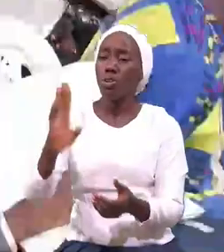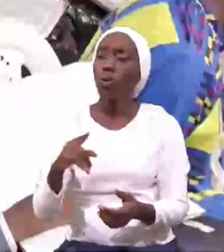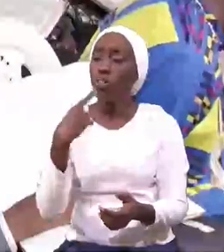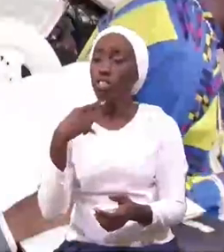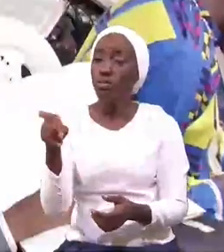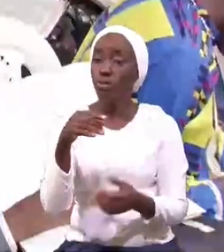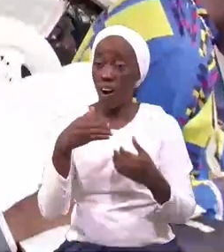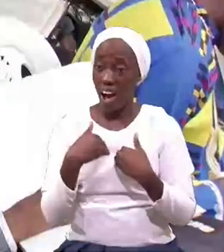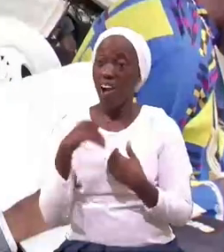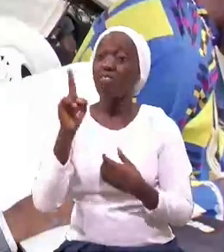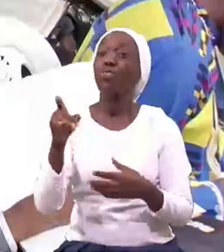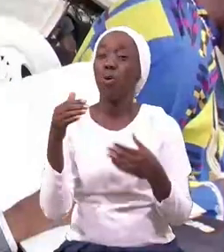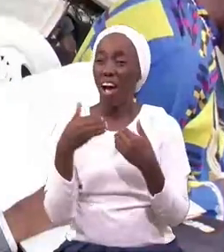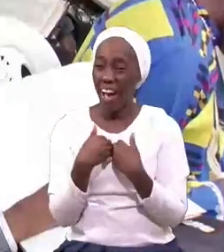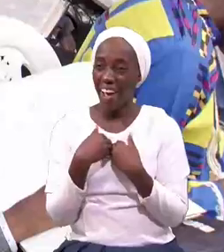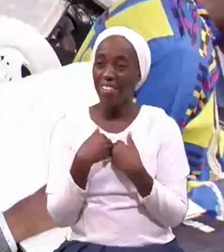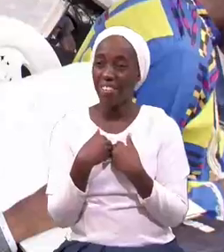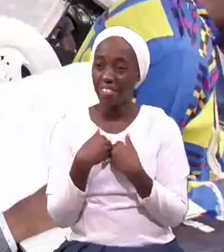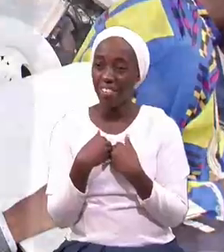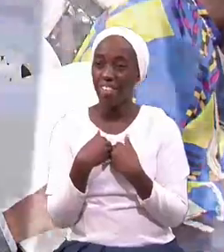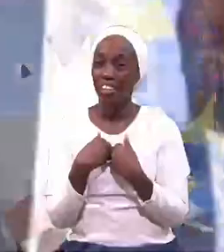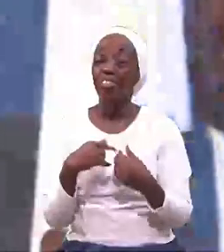Ce que Dieu dit que tu as, tu l'as.